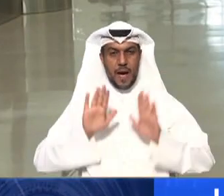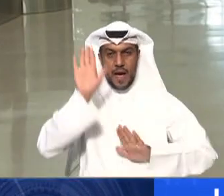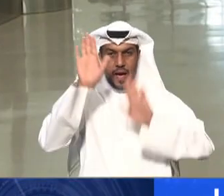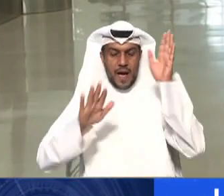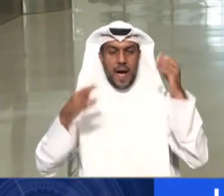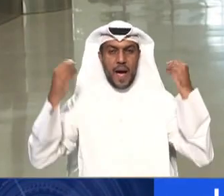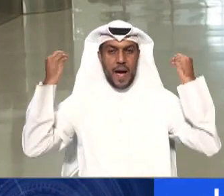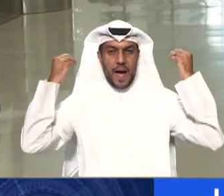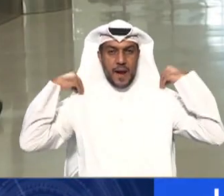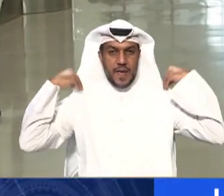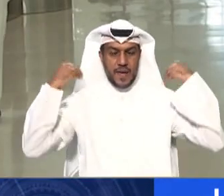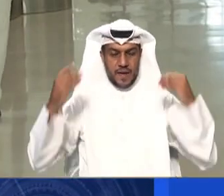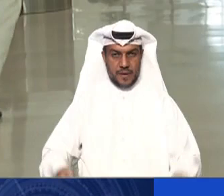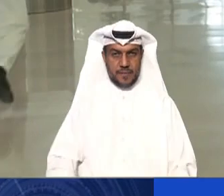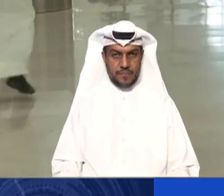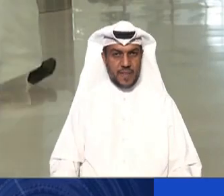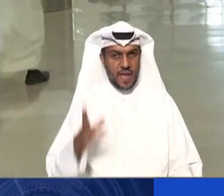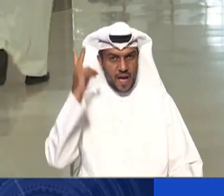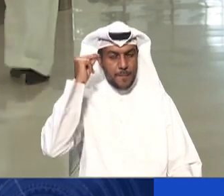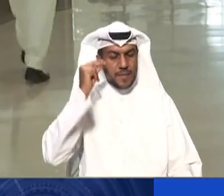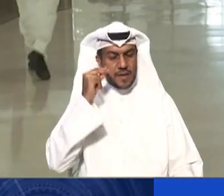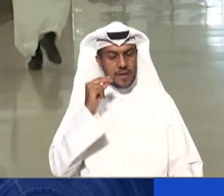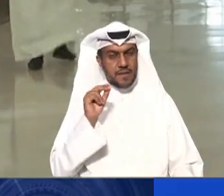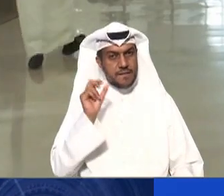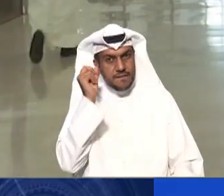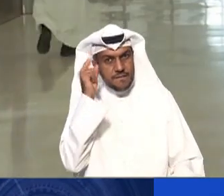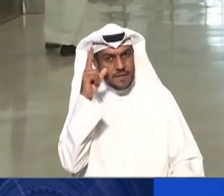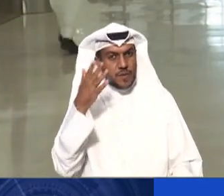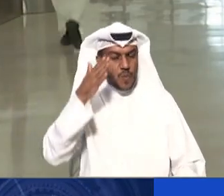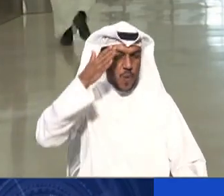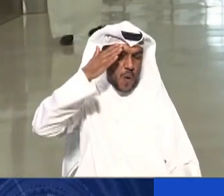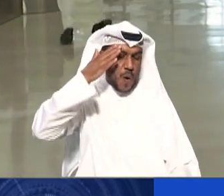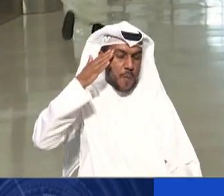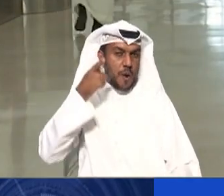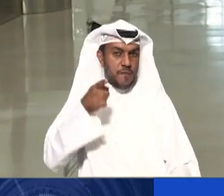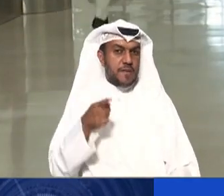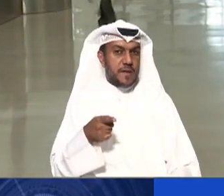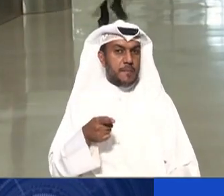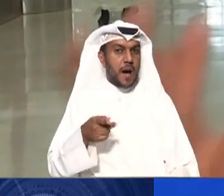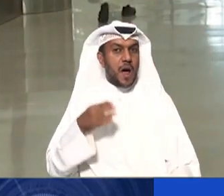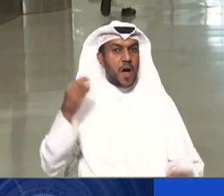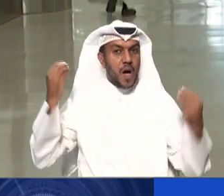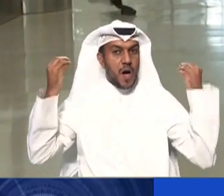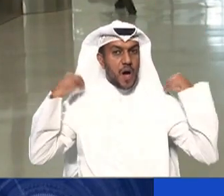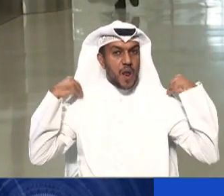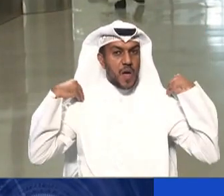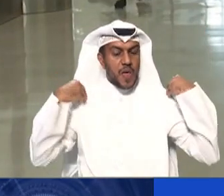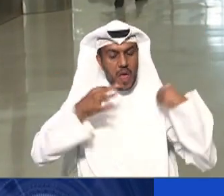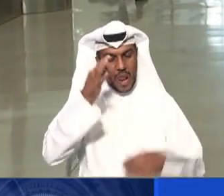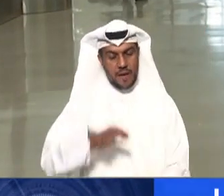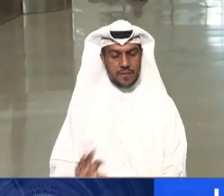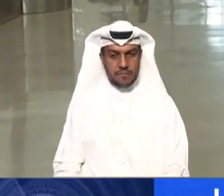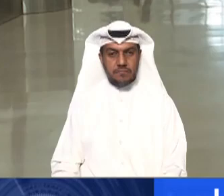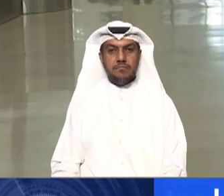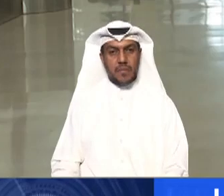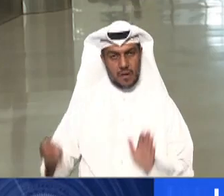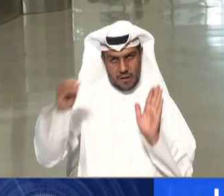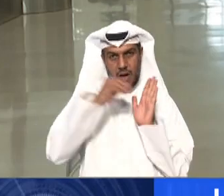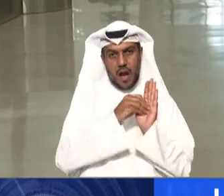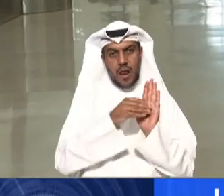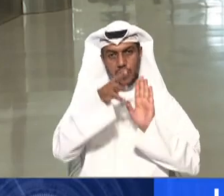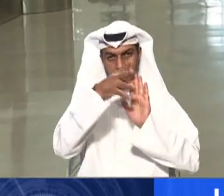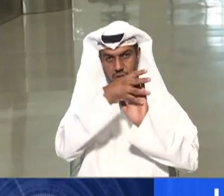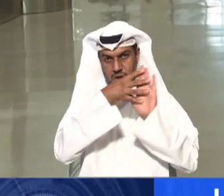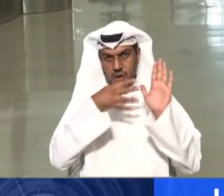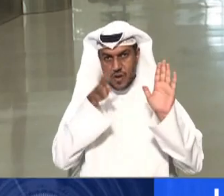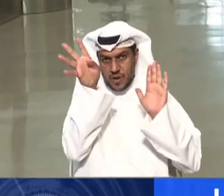الجلسة القادمة هو اقتراح الاحتراف والاستثمار الرياضي، ولكن أعتقد أن جدول راح يكون مزدحم وفي أمور خاصة في